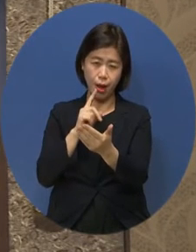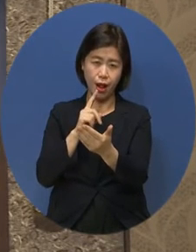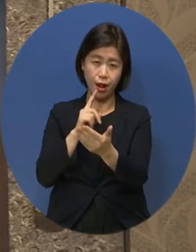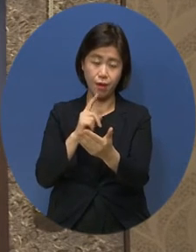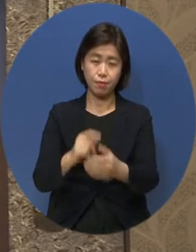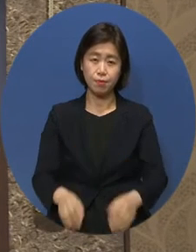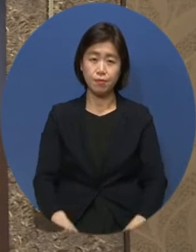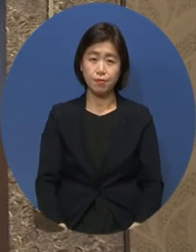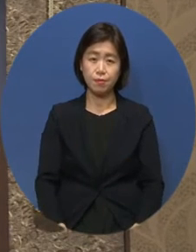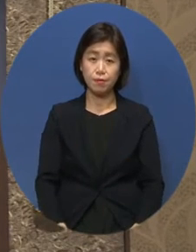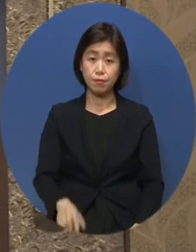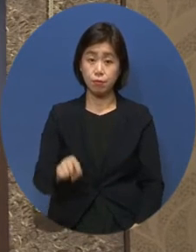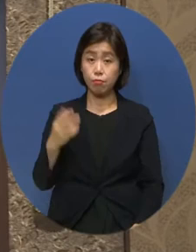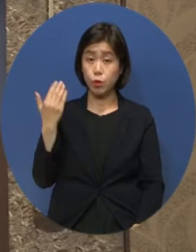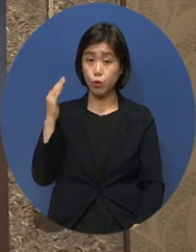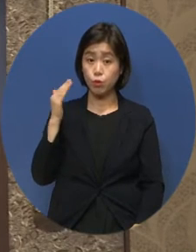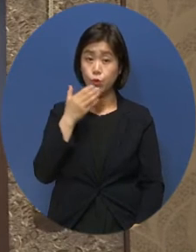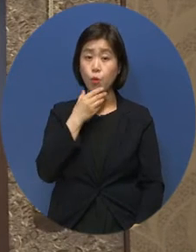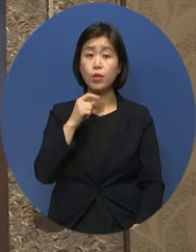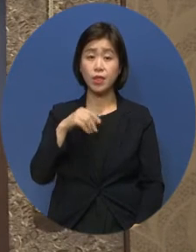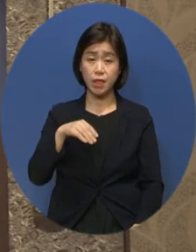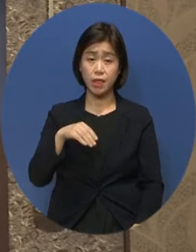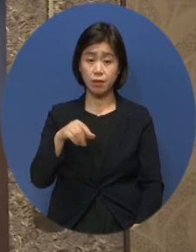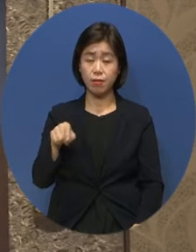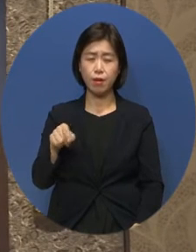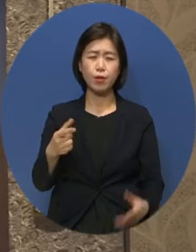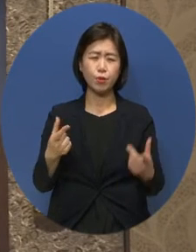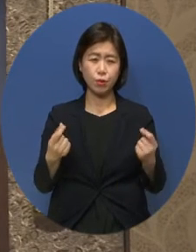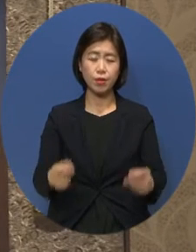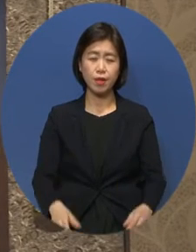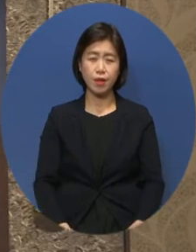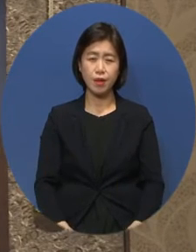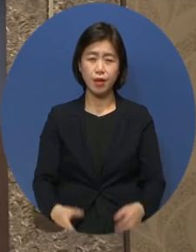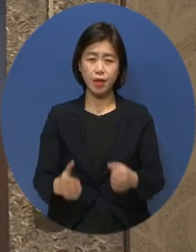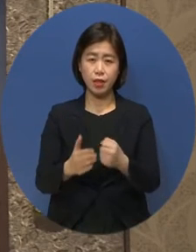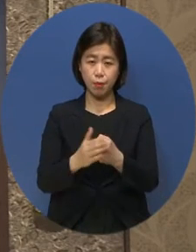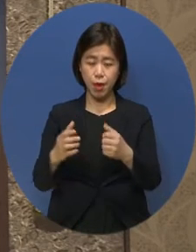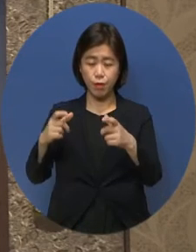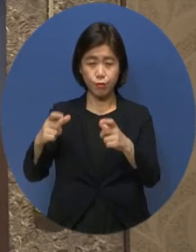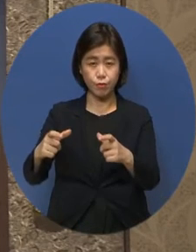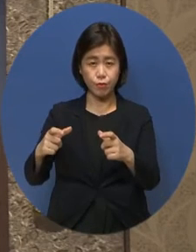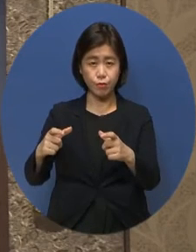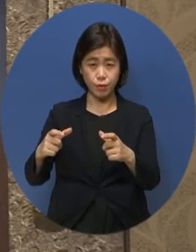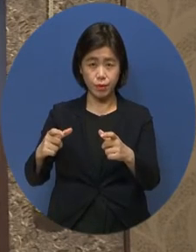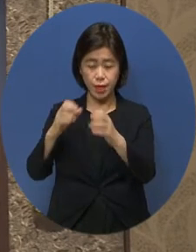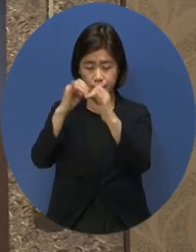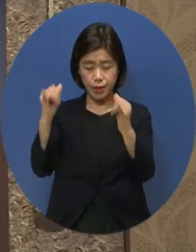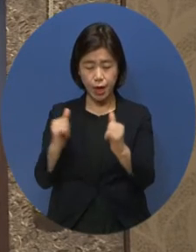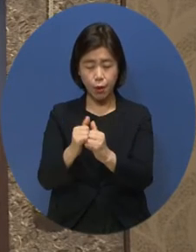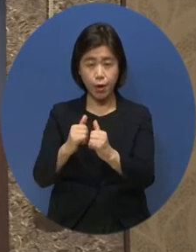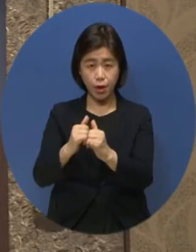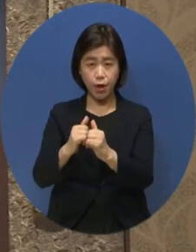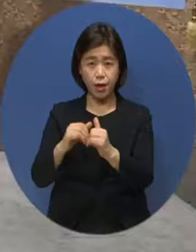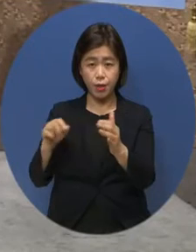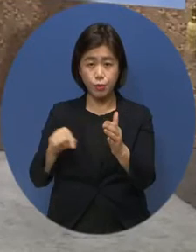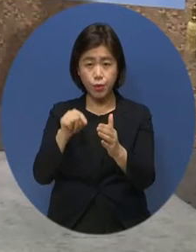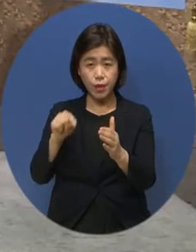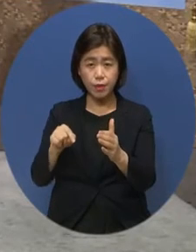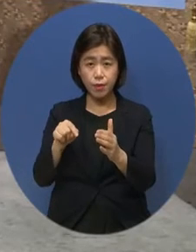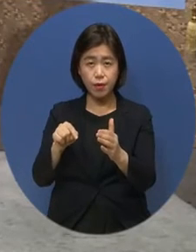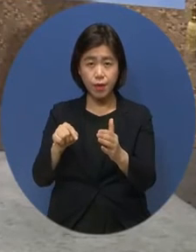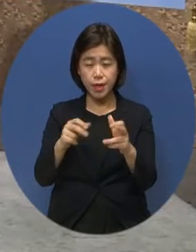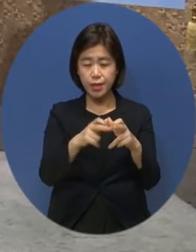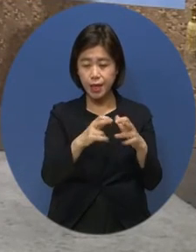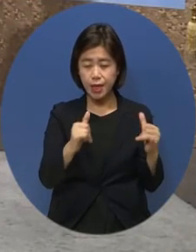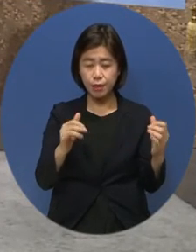것 같습니다 그렇다면 지역 사회 내에서 이런 돌봄 체결을 구축을 하고 그들이 지역 사회에서 정착할 수 있도록